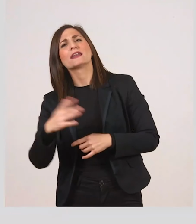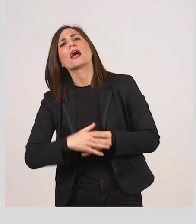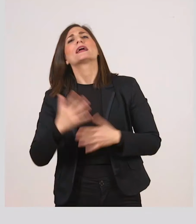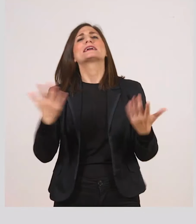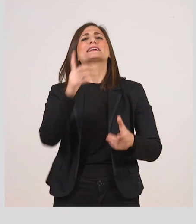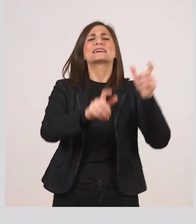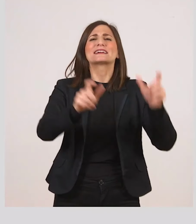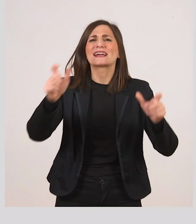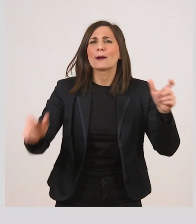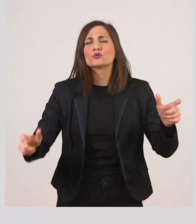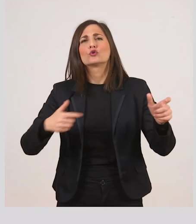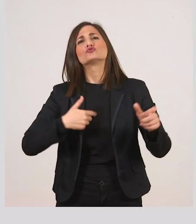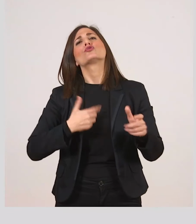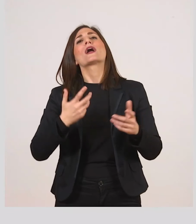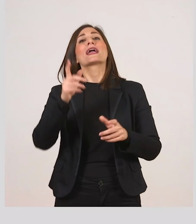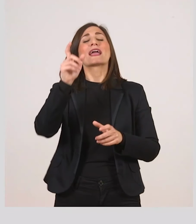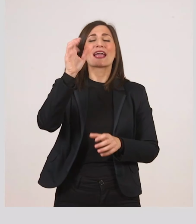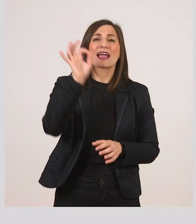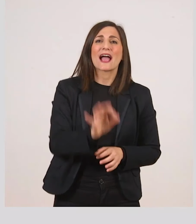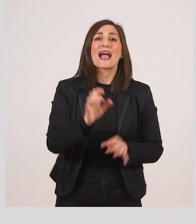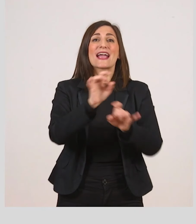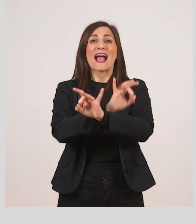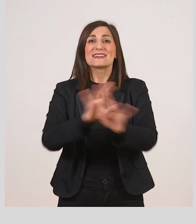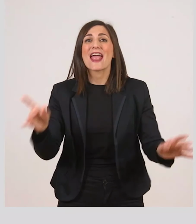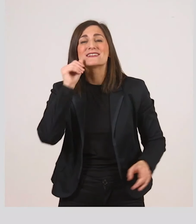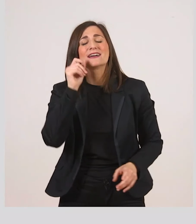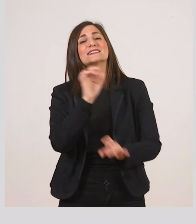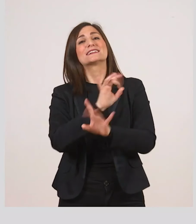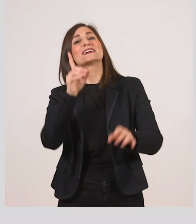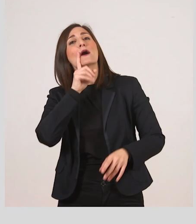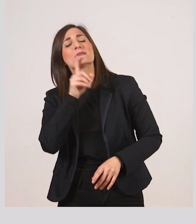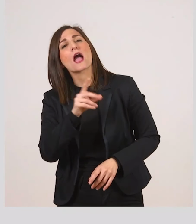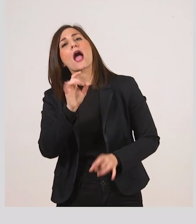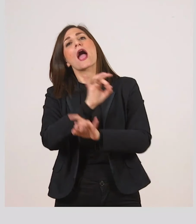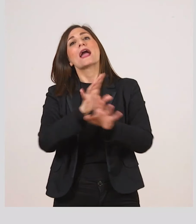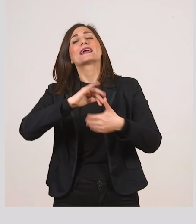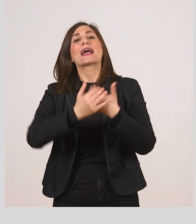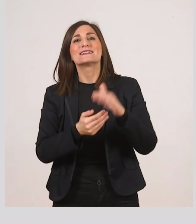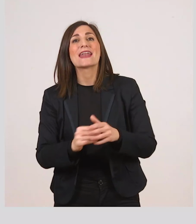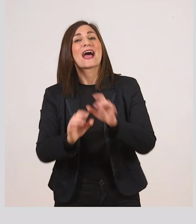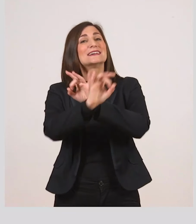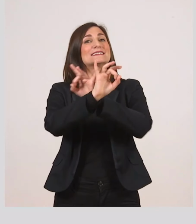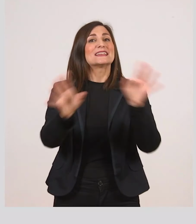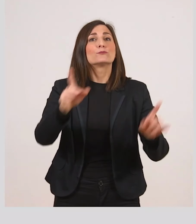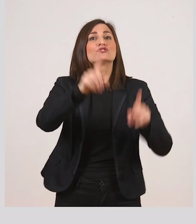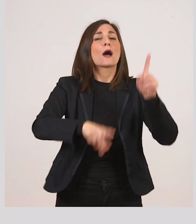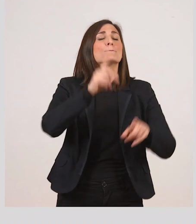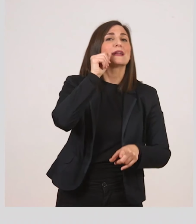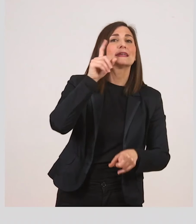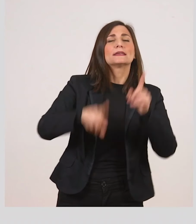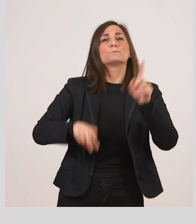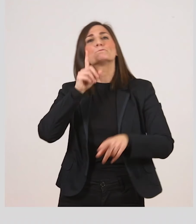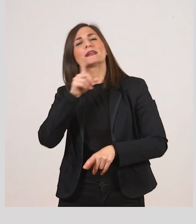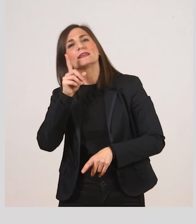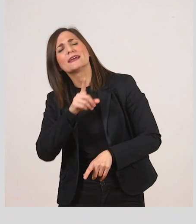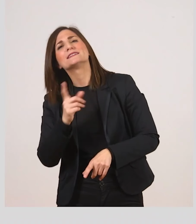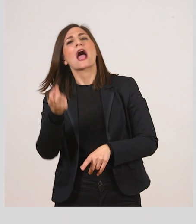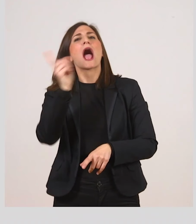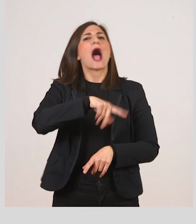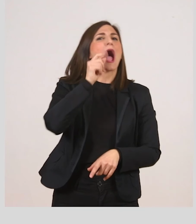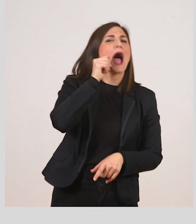καθένας, καθεμιά, καθένα, ο τάδε, ο δίνα, κανένας, καμία, κανένα, κάθε τι, τίποτα, μερικοί, μερικές, μερικά, άλλος, άλλοι,